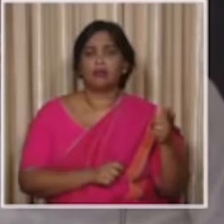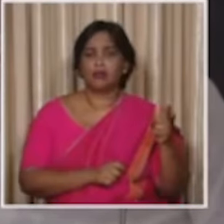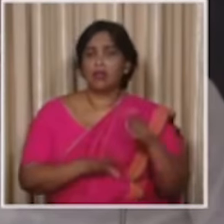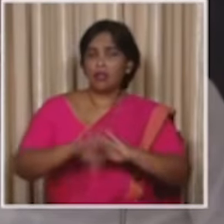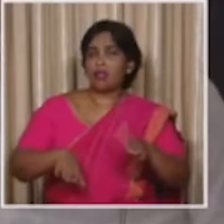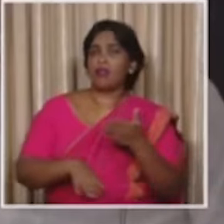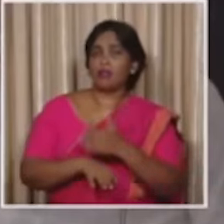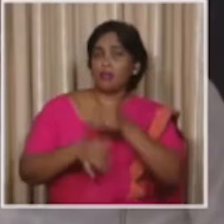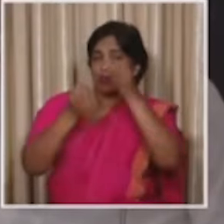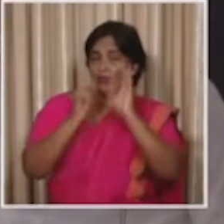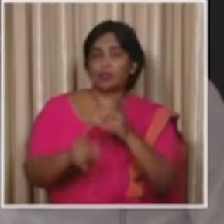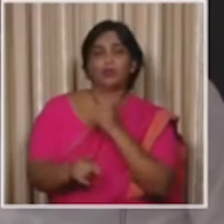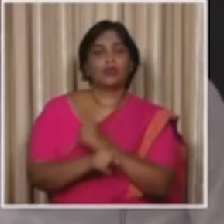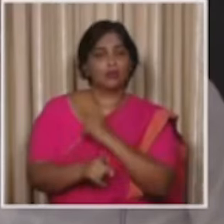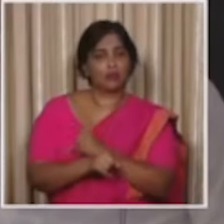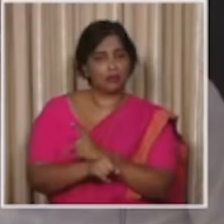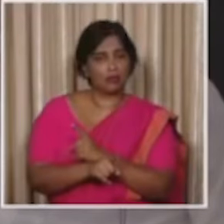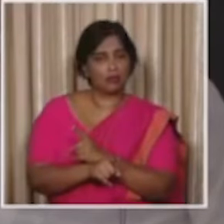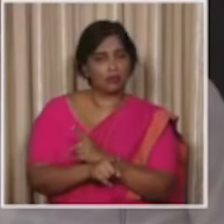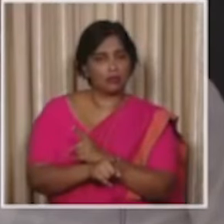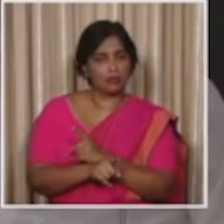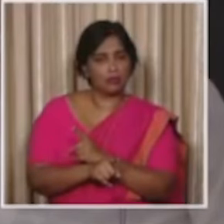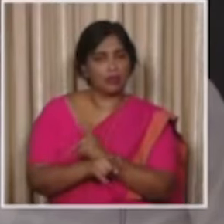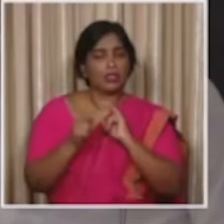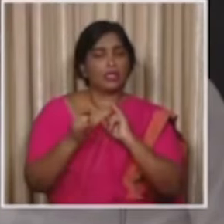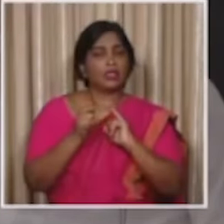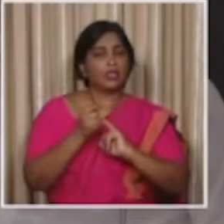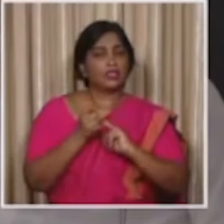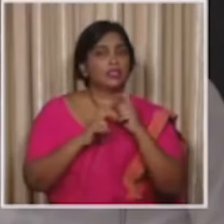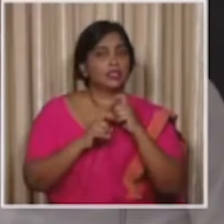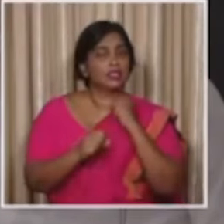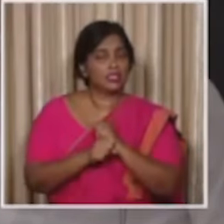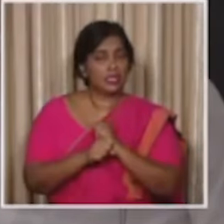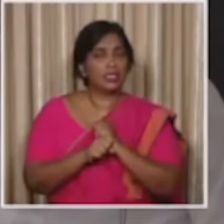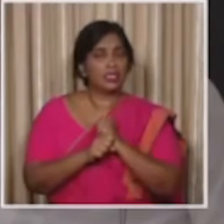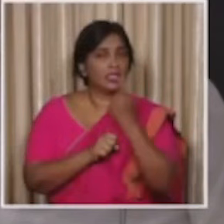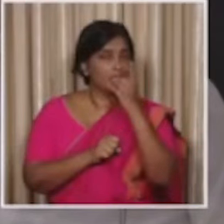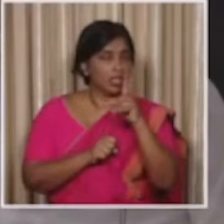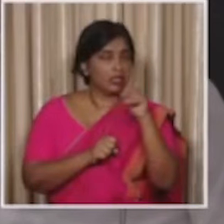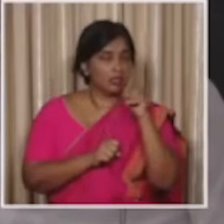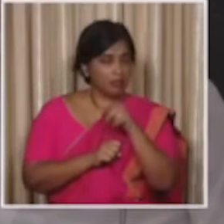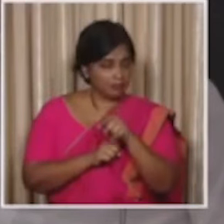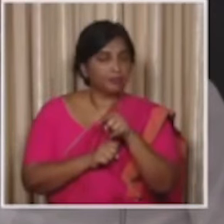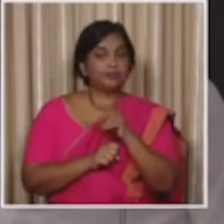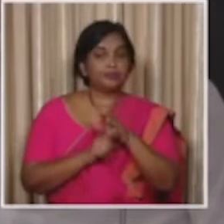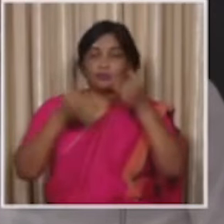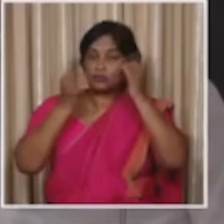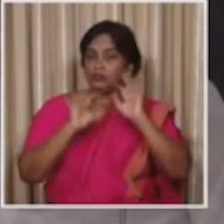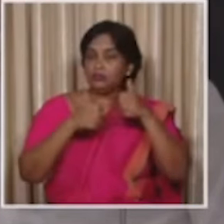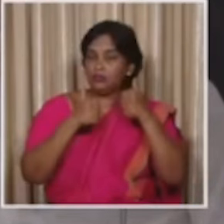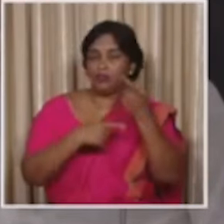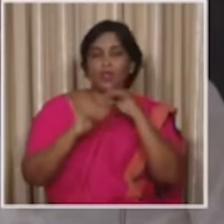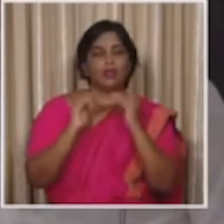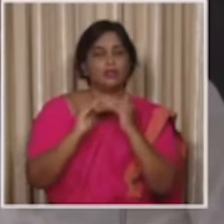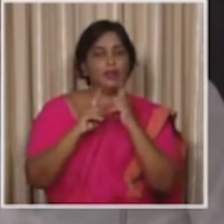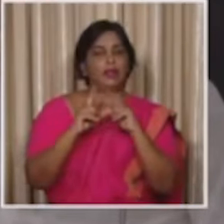මේ දරුවන්ට නියමිත ගුරුවරු SDG 17 හතරවෙනි එක තමයි ගරු කථානායකතුමනේ ගුණාත්මක හා සමාන